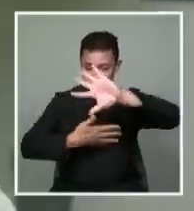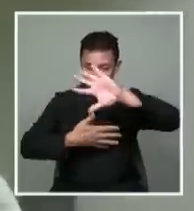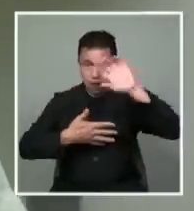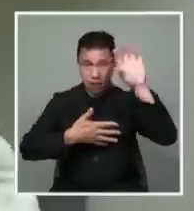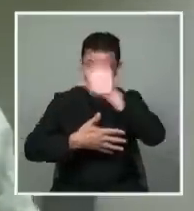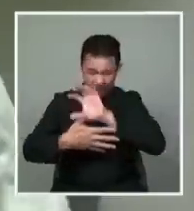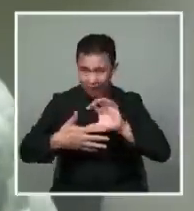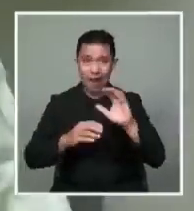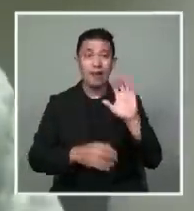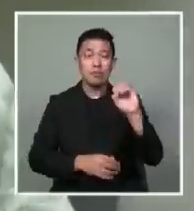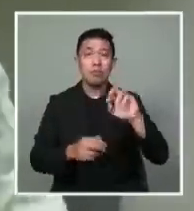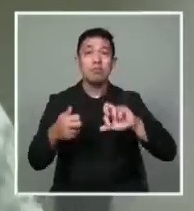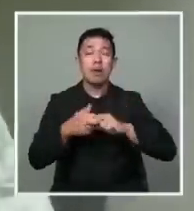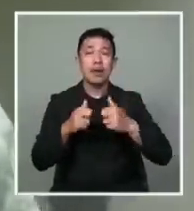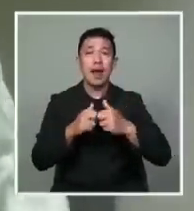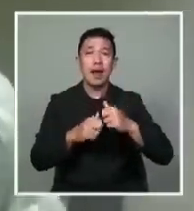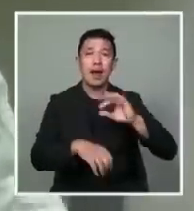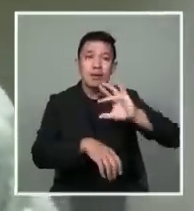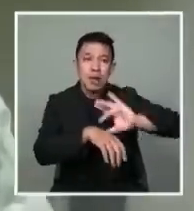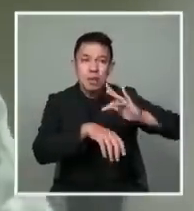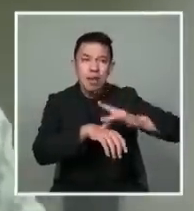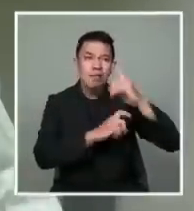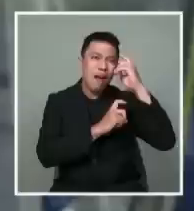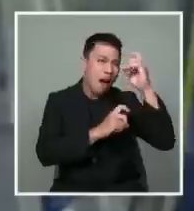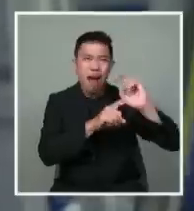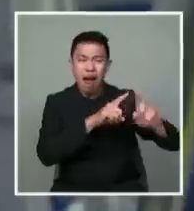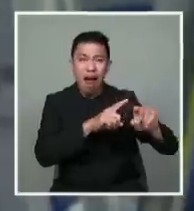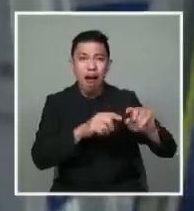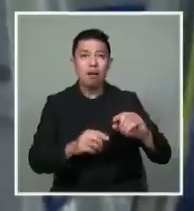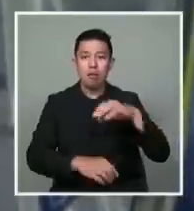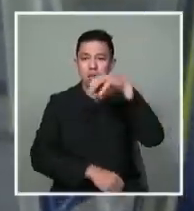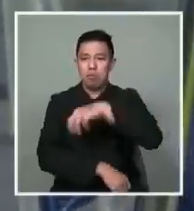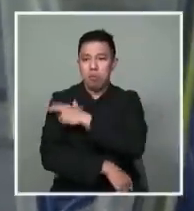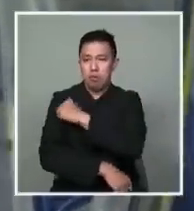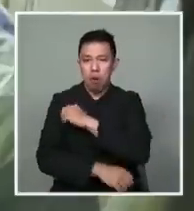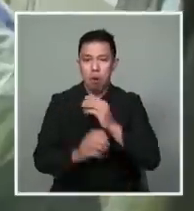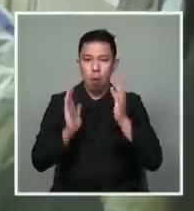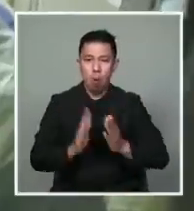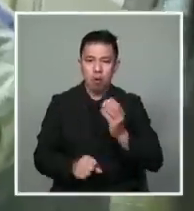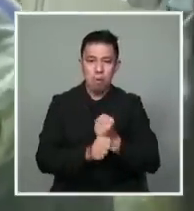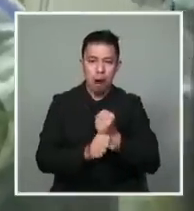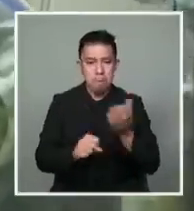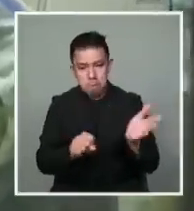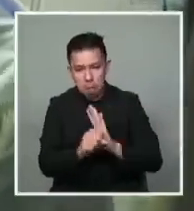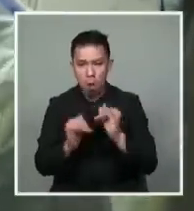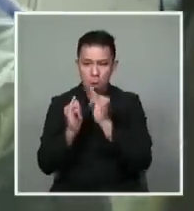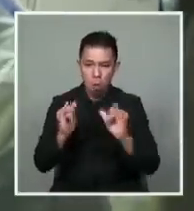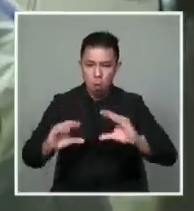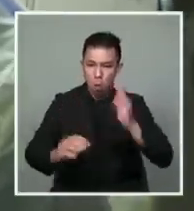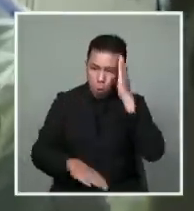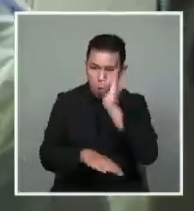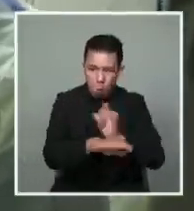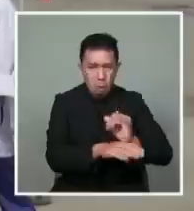พิบัติทางธรรมชาติพร้อมกันนะคะทำให้โรงพยาบาลไม่พอเตียงไม่พอจำนวนบุคลากรทางการแพทย์ก็ไม่พอค่